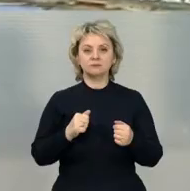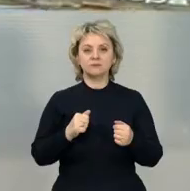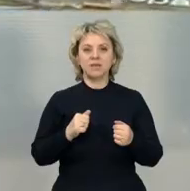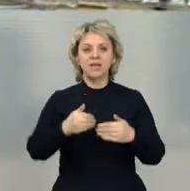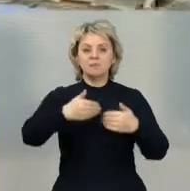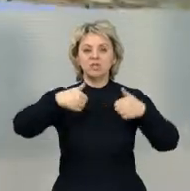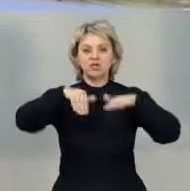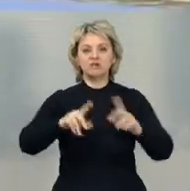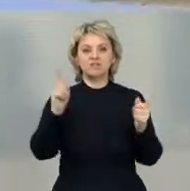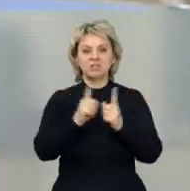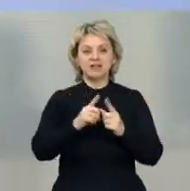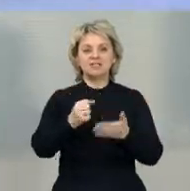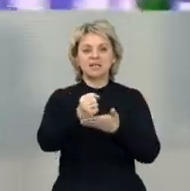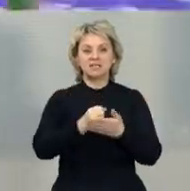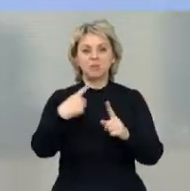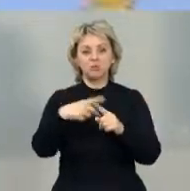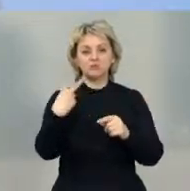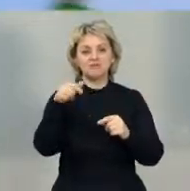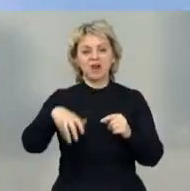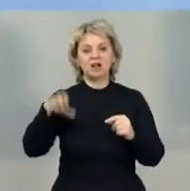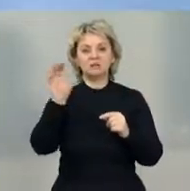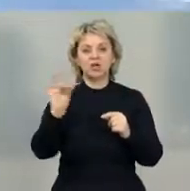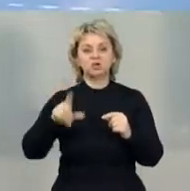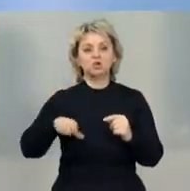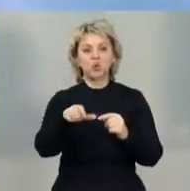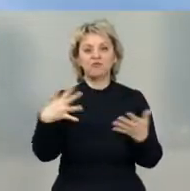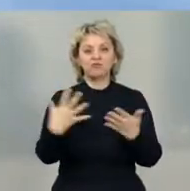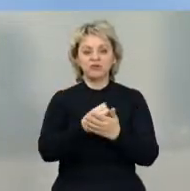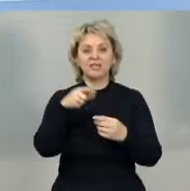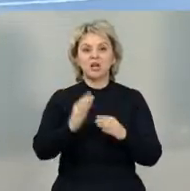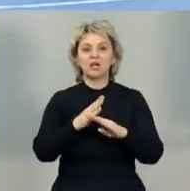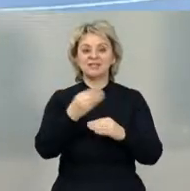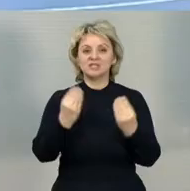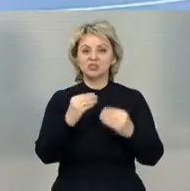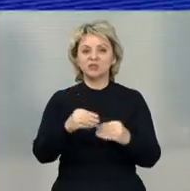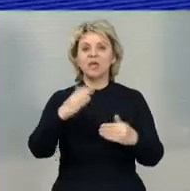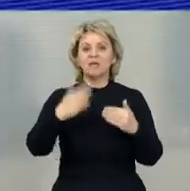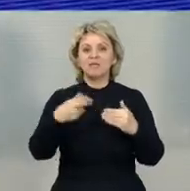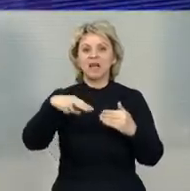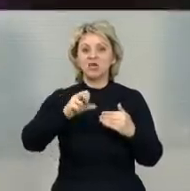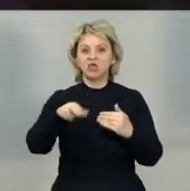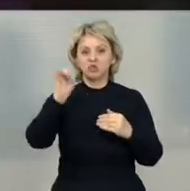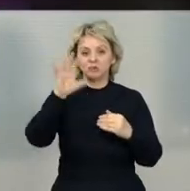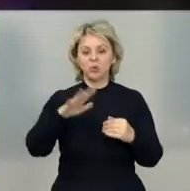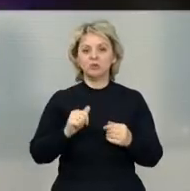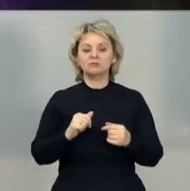Перед решающей встречей «Запас плюс 2» гандболистки Ростов-Дона выиграли гостевой матч четвертьфинала Лиги чемпионов.